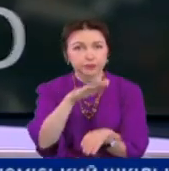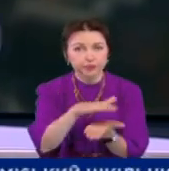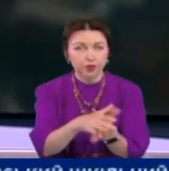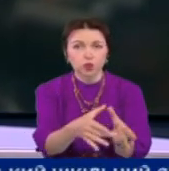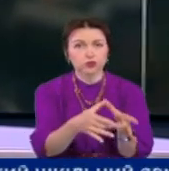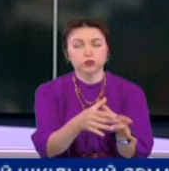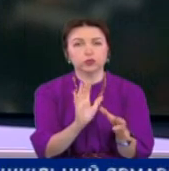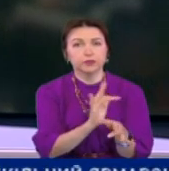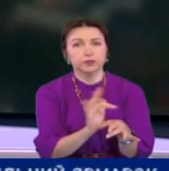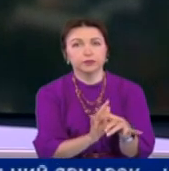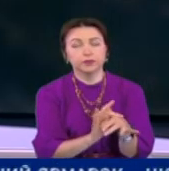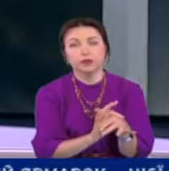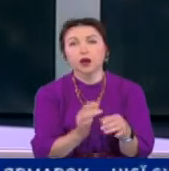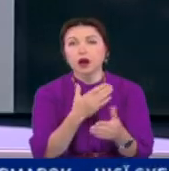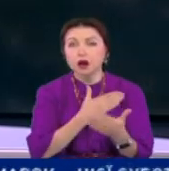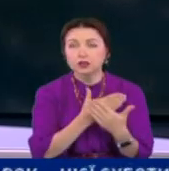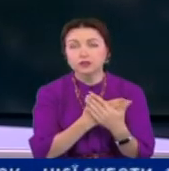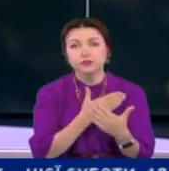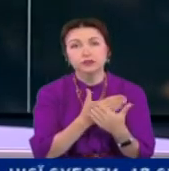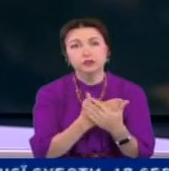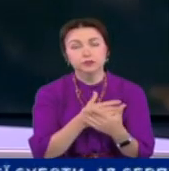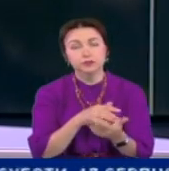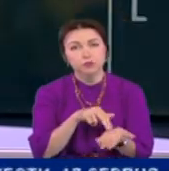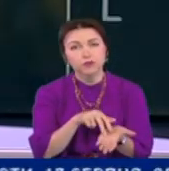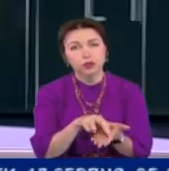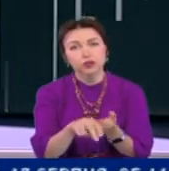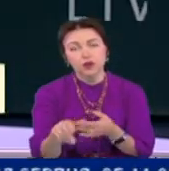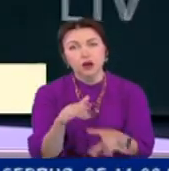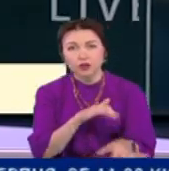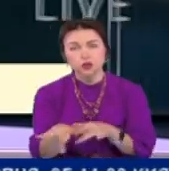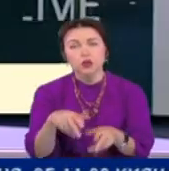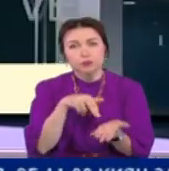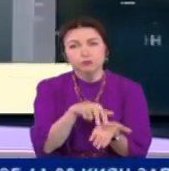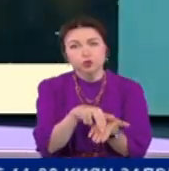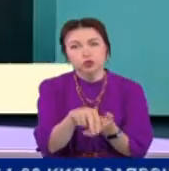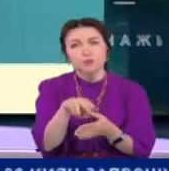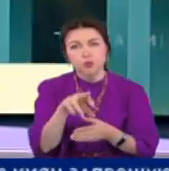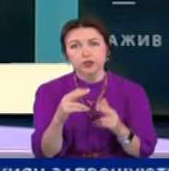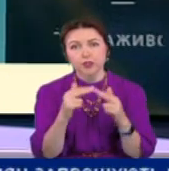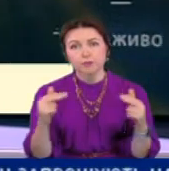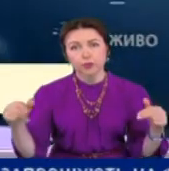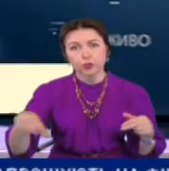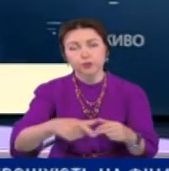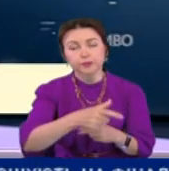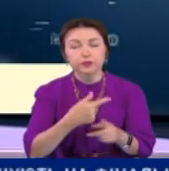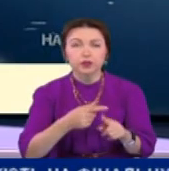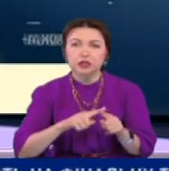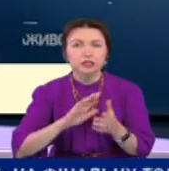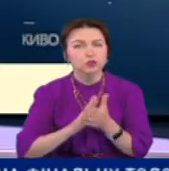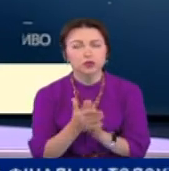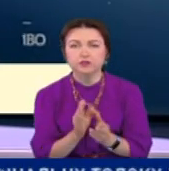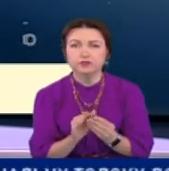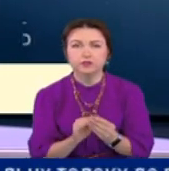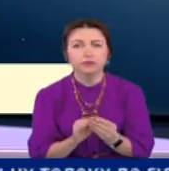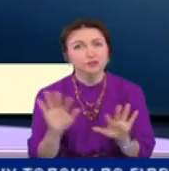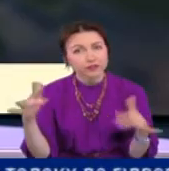рік поспіль проводять акцію «Пішки по Дніпру», аби привернути увагу до проблеми. Але поки ситуація залишається незмінною.